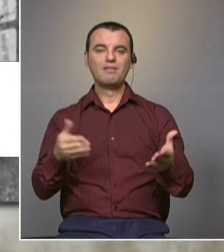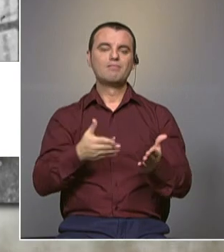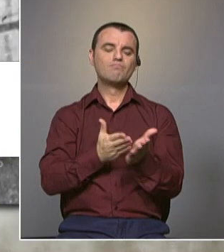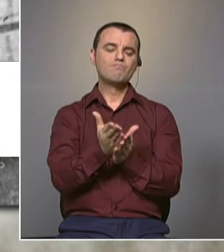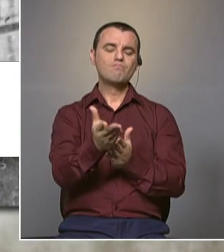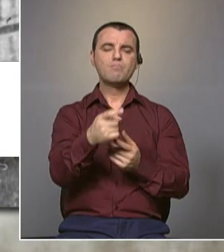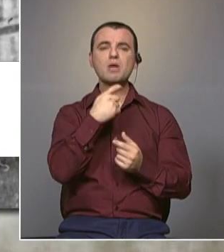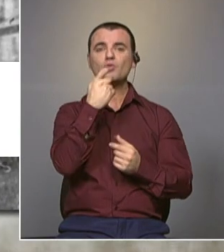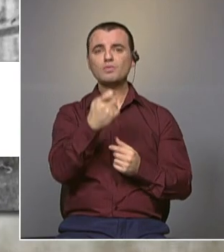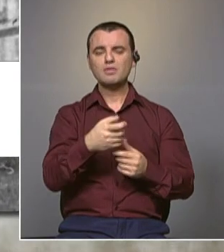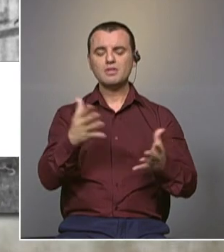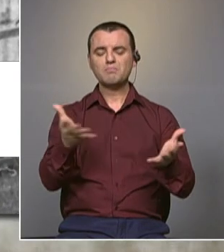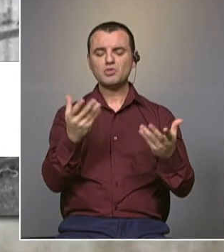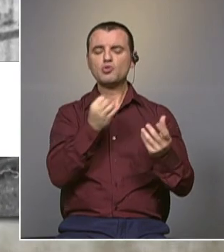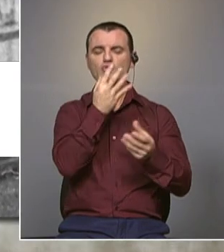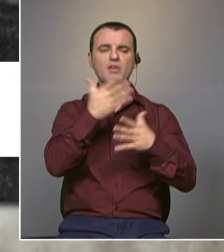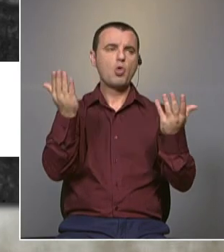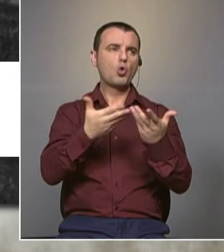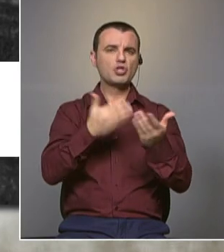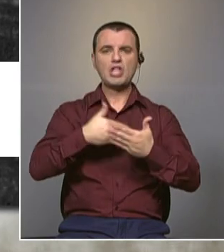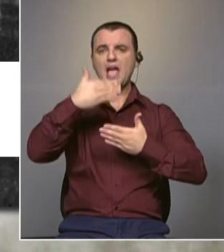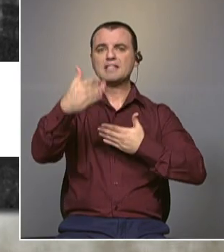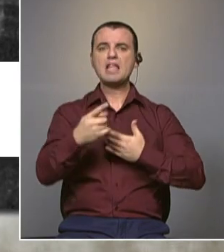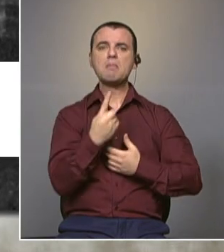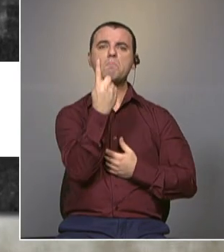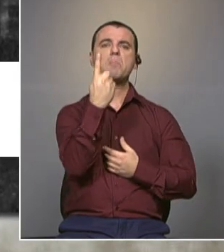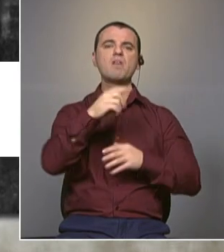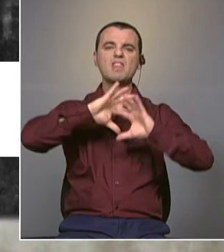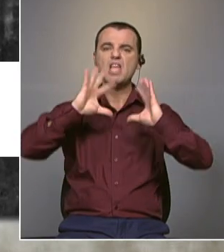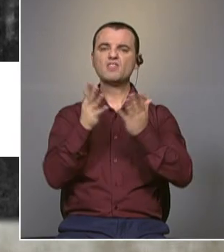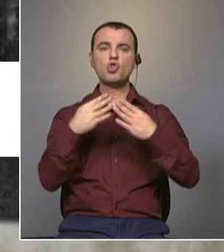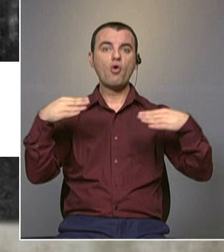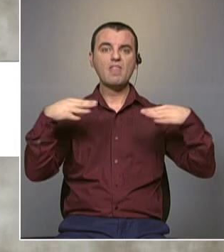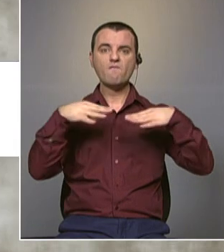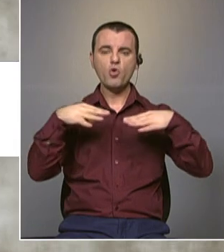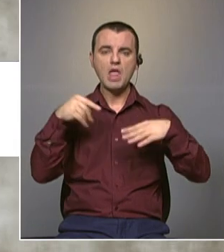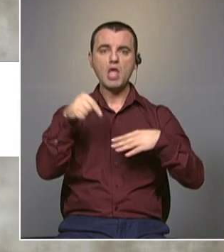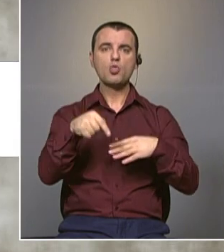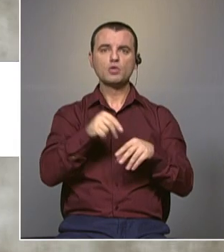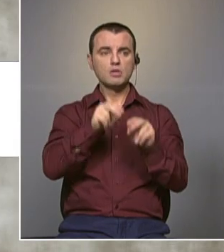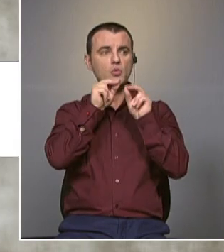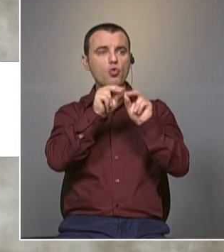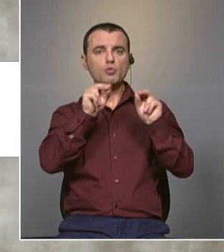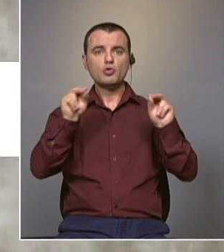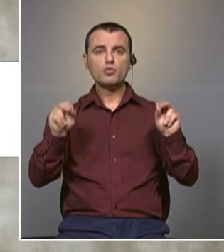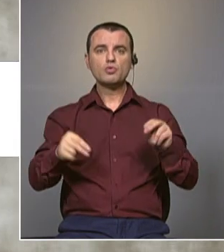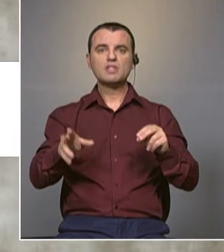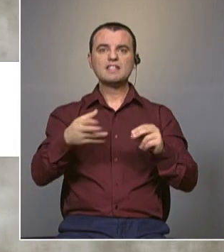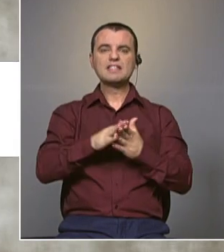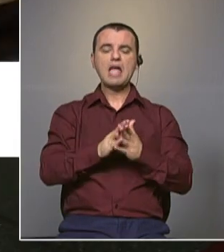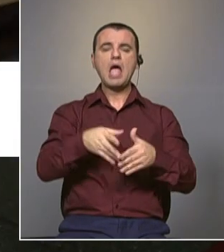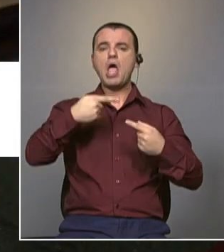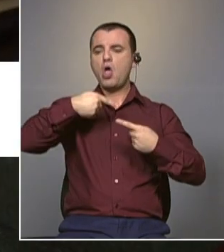начинания. След Първата световна война тук се провеждали обучителни курсове за уволнените офицери, останали без работа. В края на